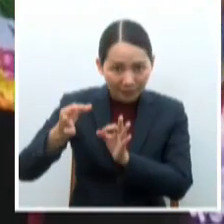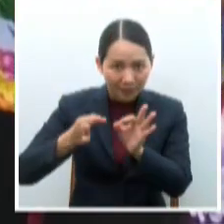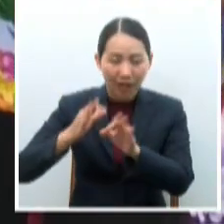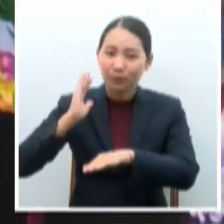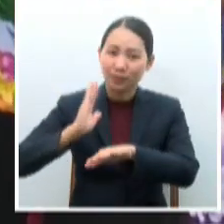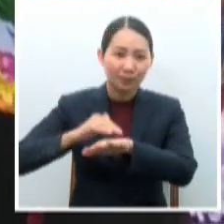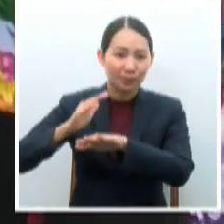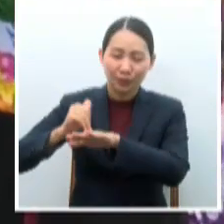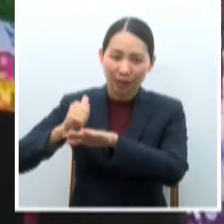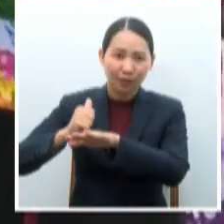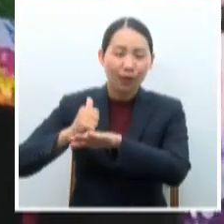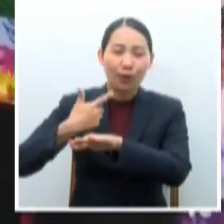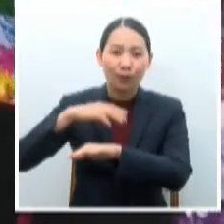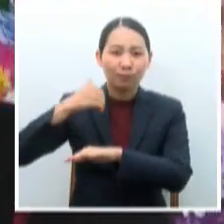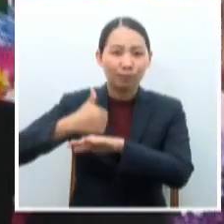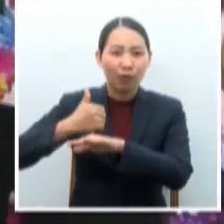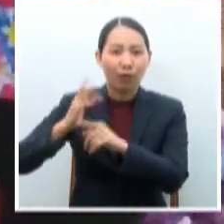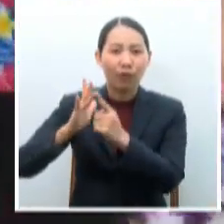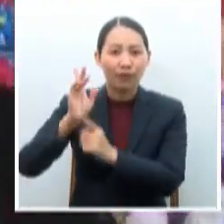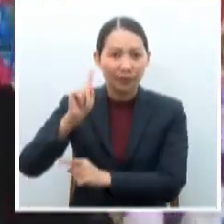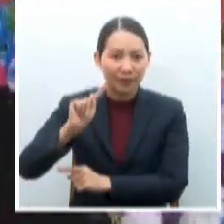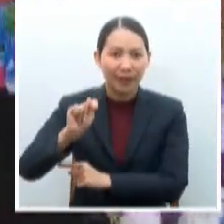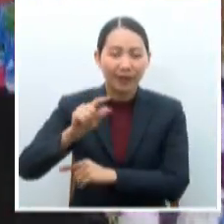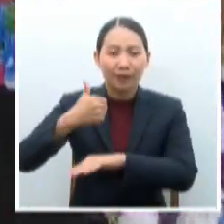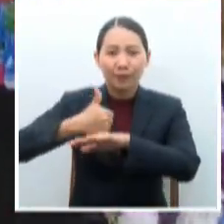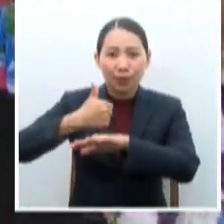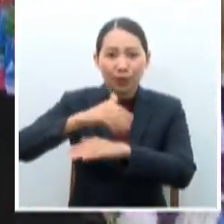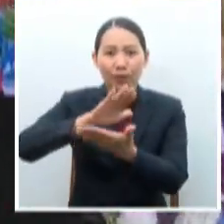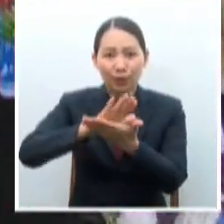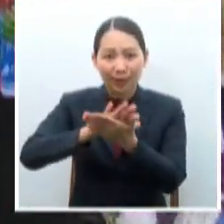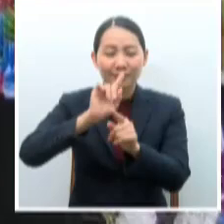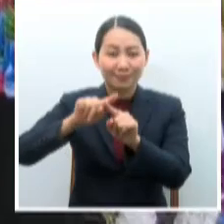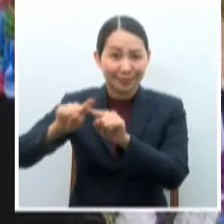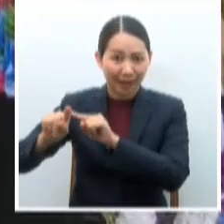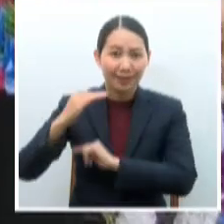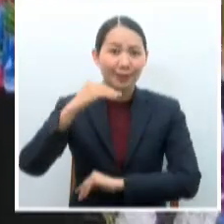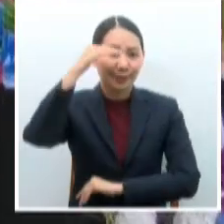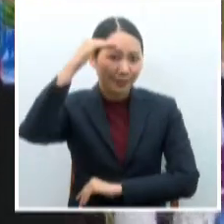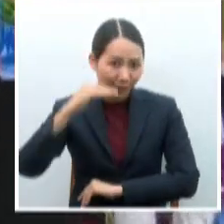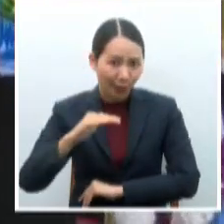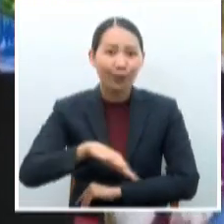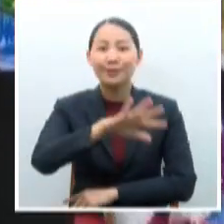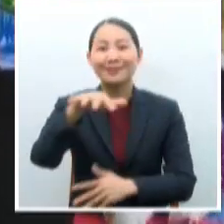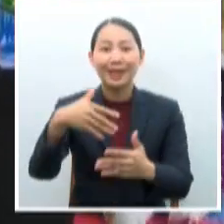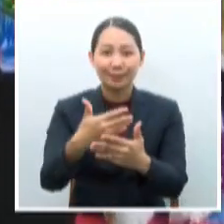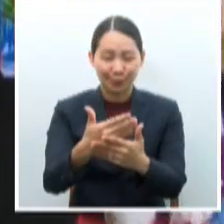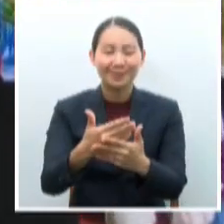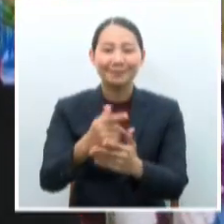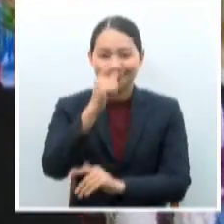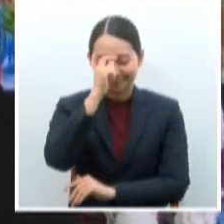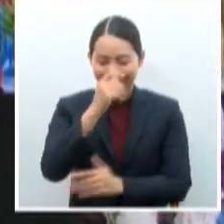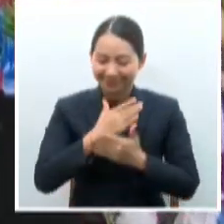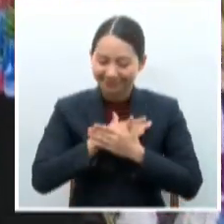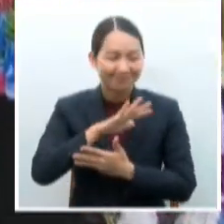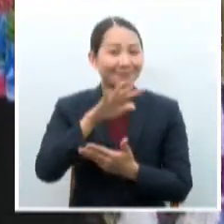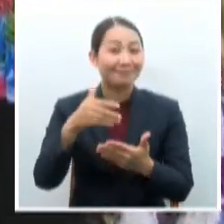ญท่านพอเขตท่านผู้บริหารสถานศึกษาและพี่ๆน้องๆที่เคารพรักทุกท่านครับ